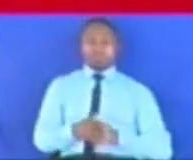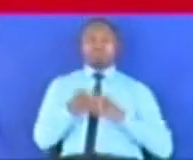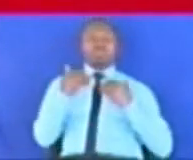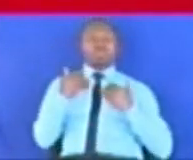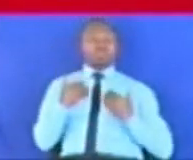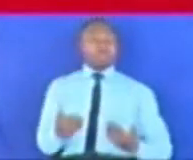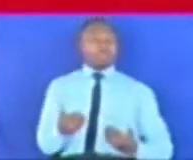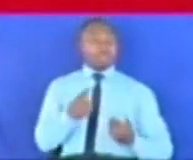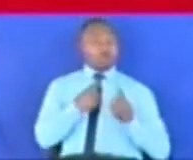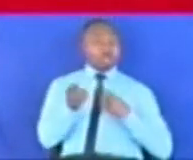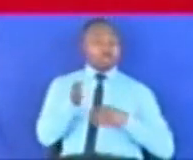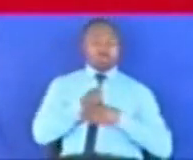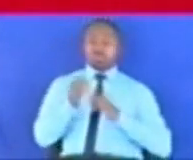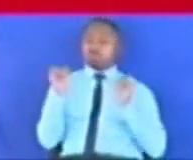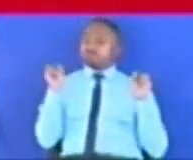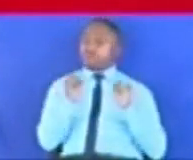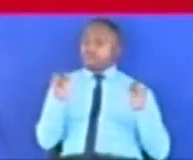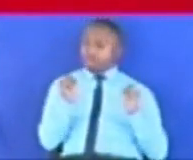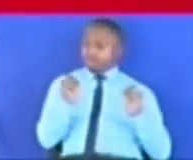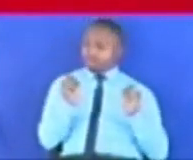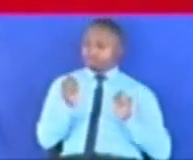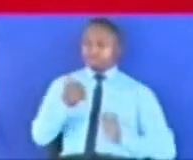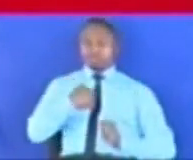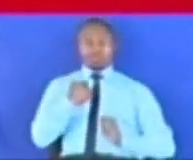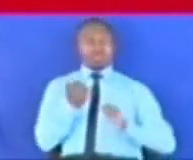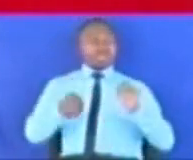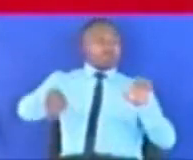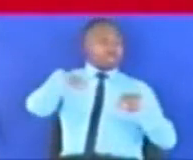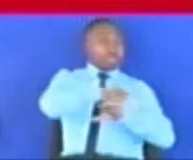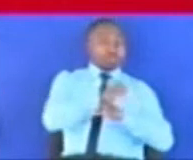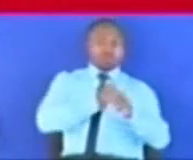nitaongea swala la malaria. Mimi ni mwenyekiti wa malaria, kupambana